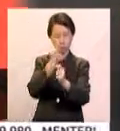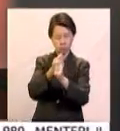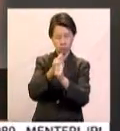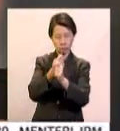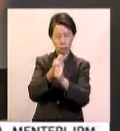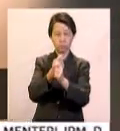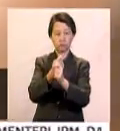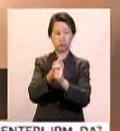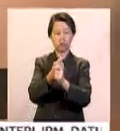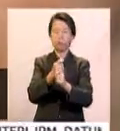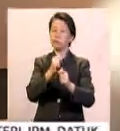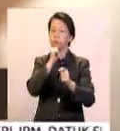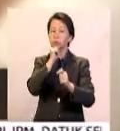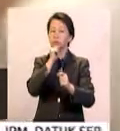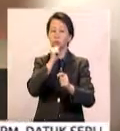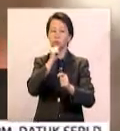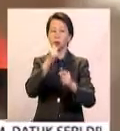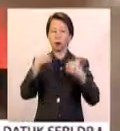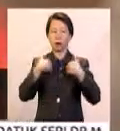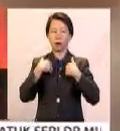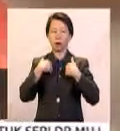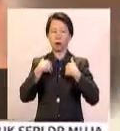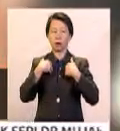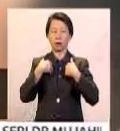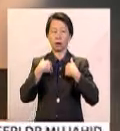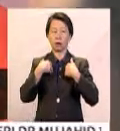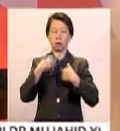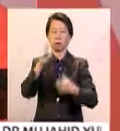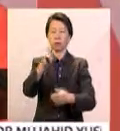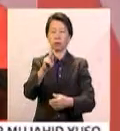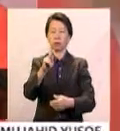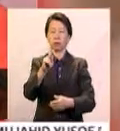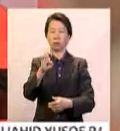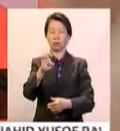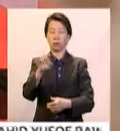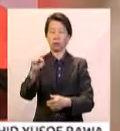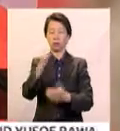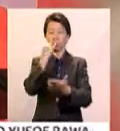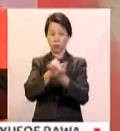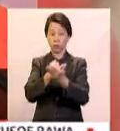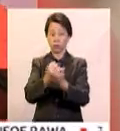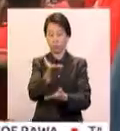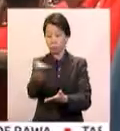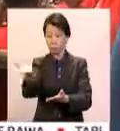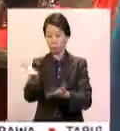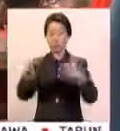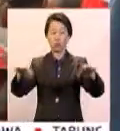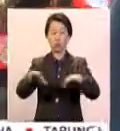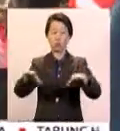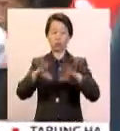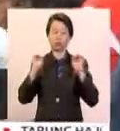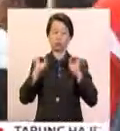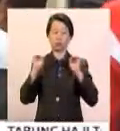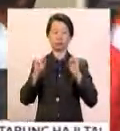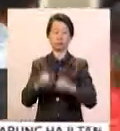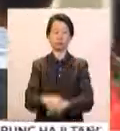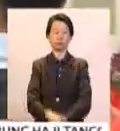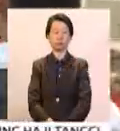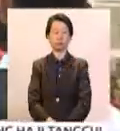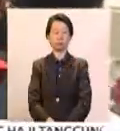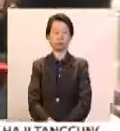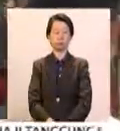supaya tidak ada kes jenayah yang telah pun mereka lakukan.